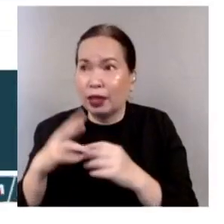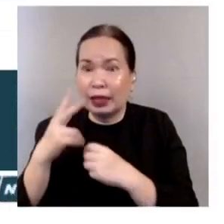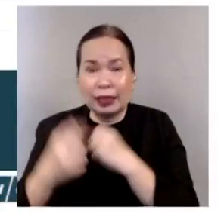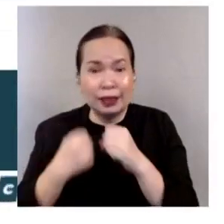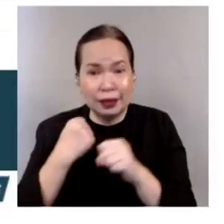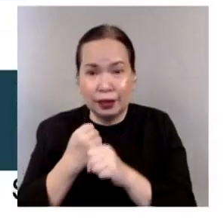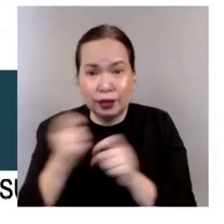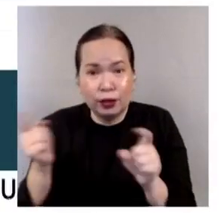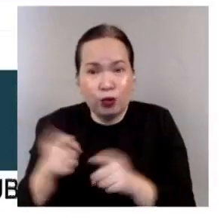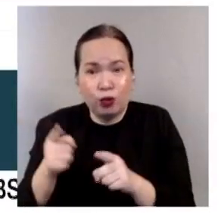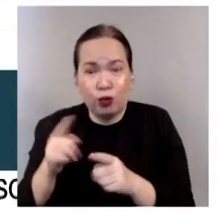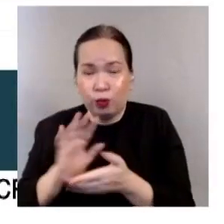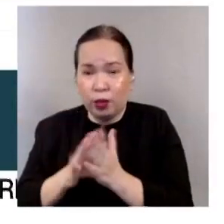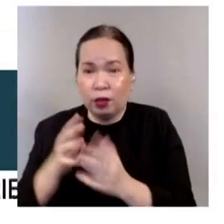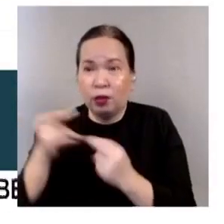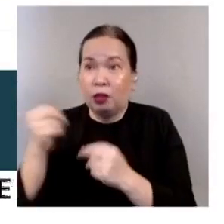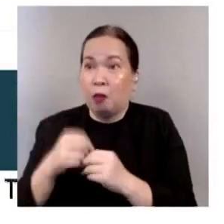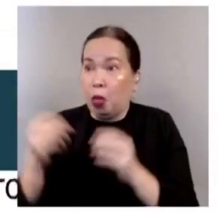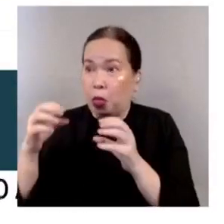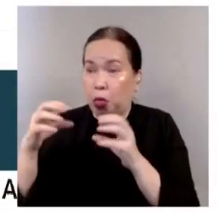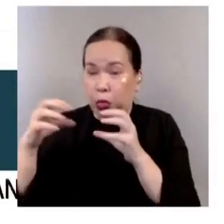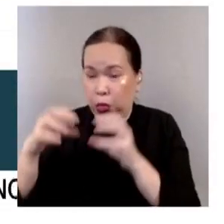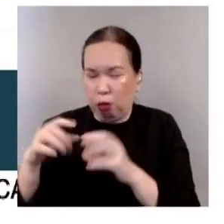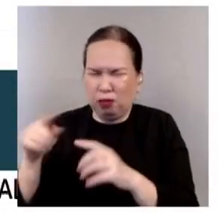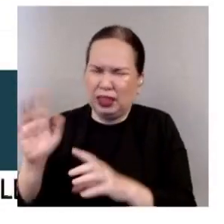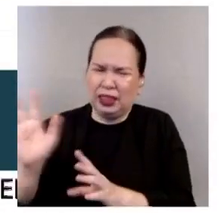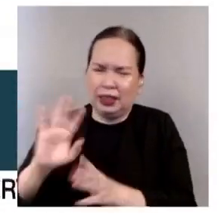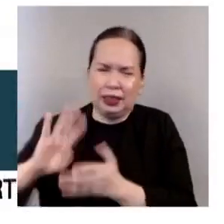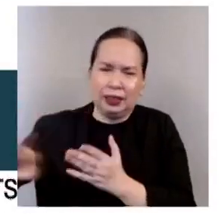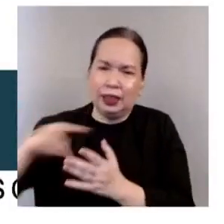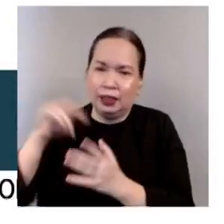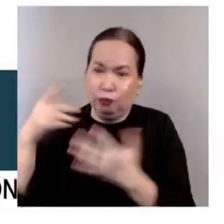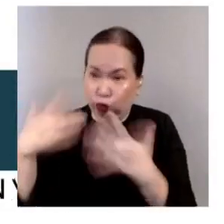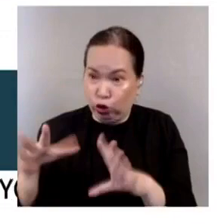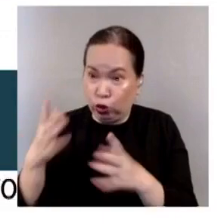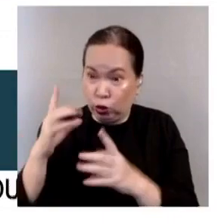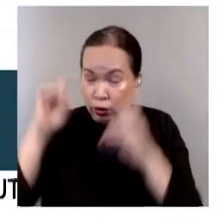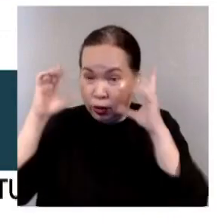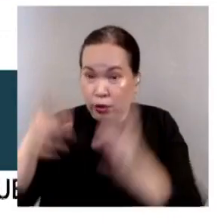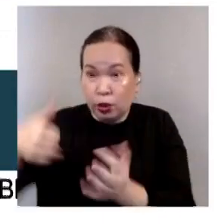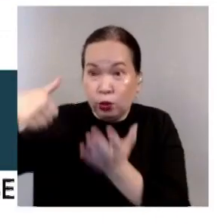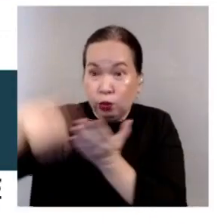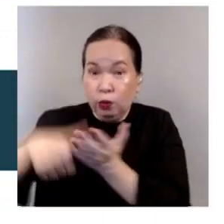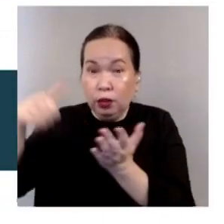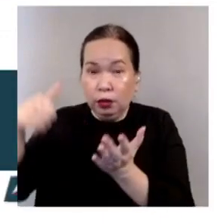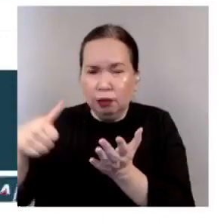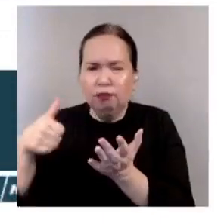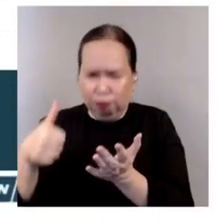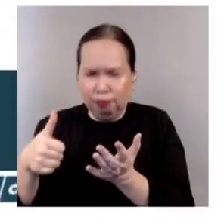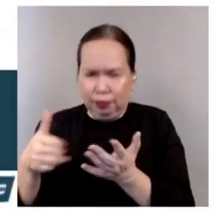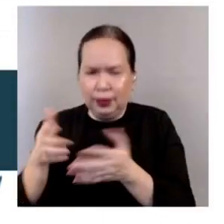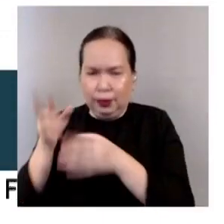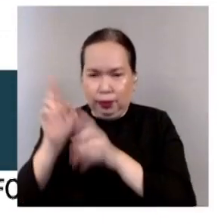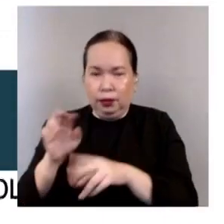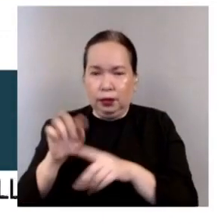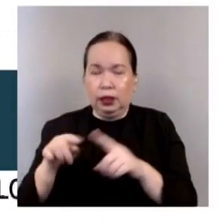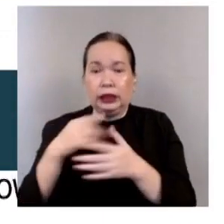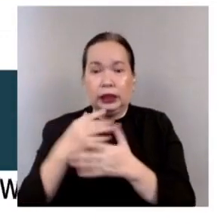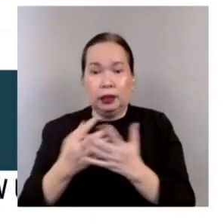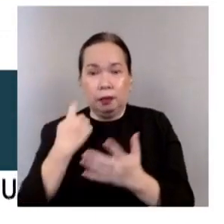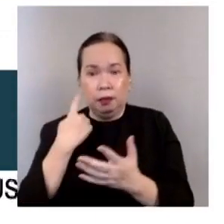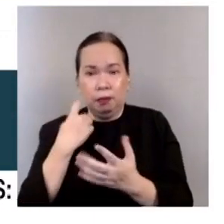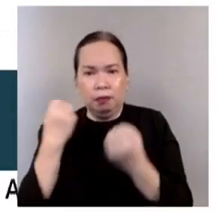nito kung mababangaya pa tayo sa baba. At please tandaan nyo rin, no? Ang daming Carmina, napakarami nilabas